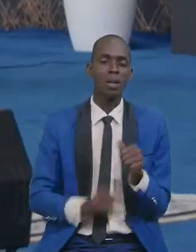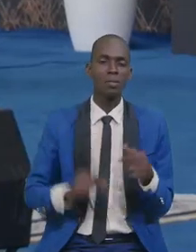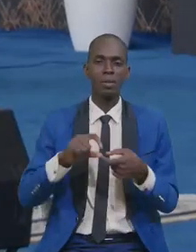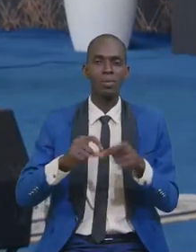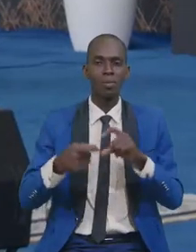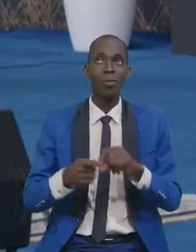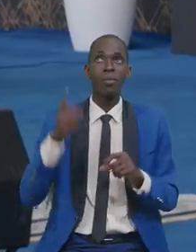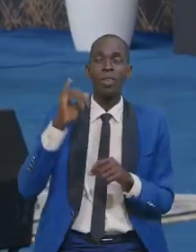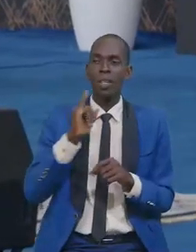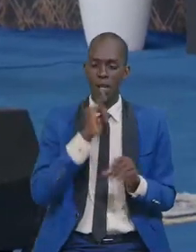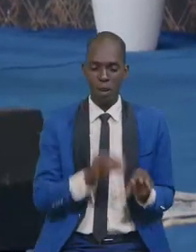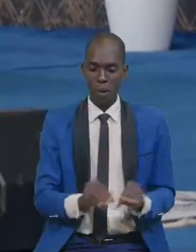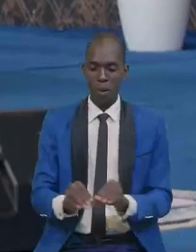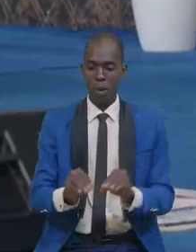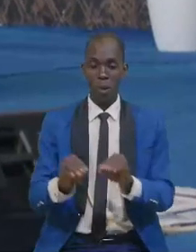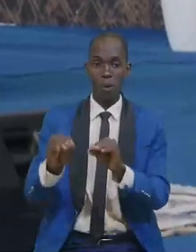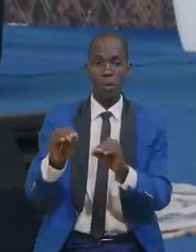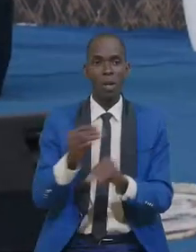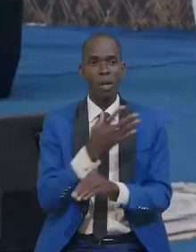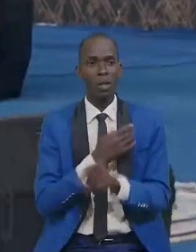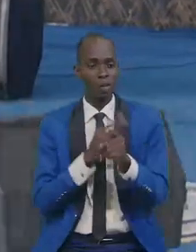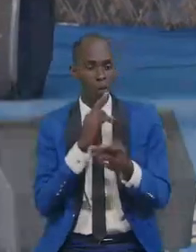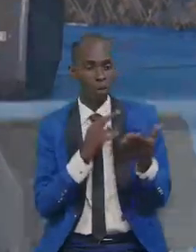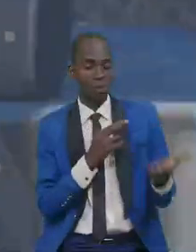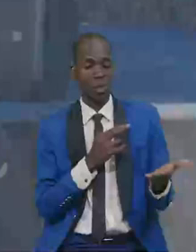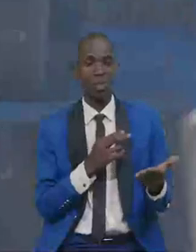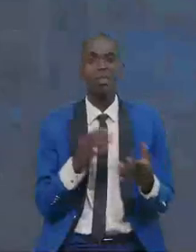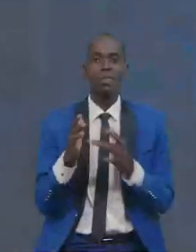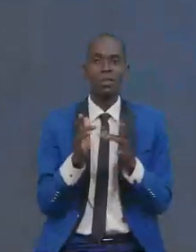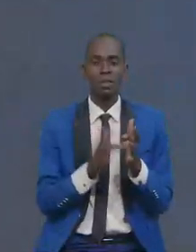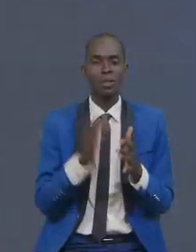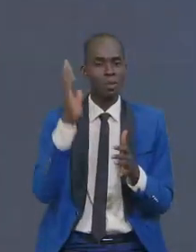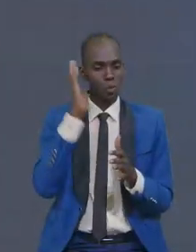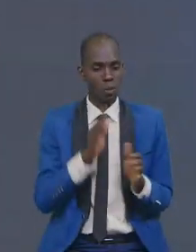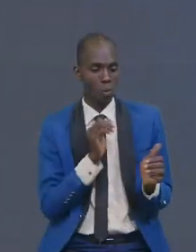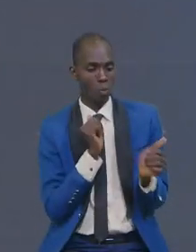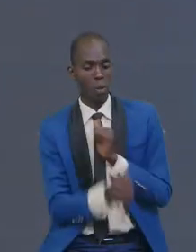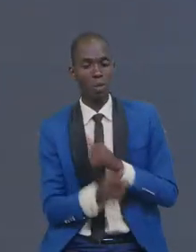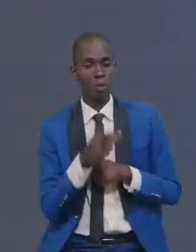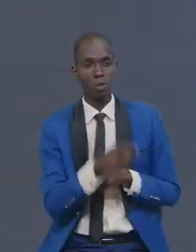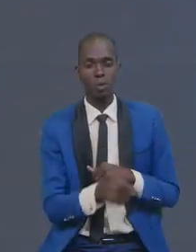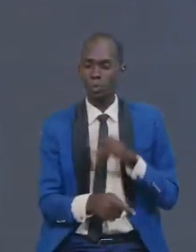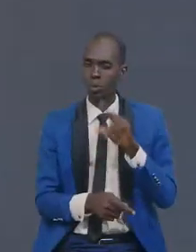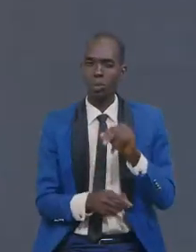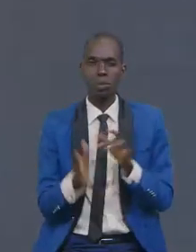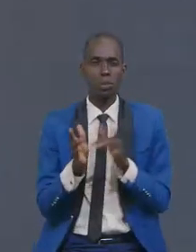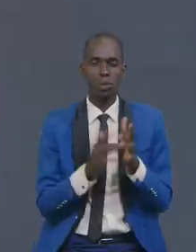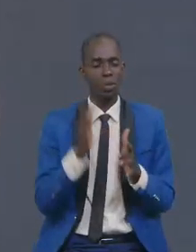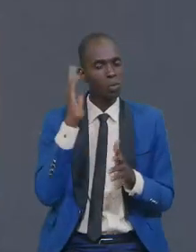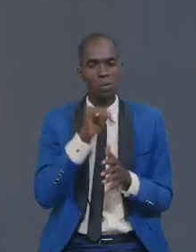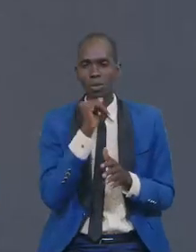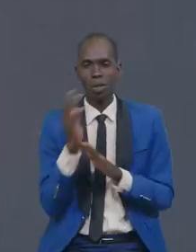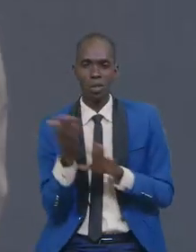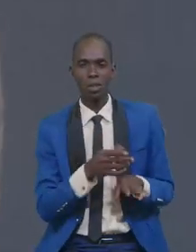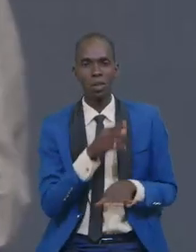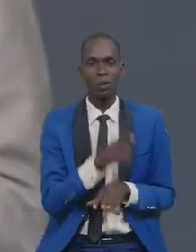les liens, c'est lui qui est en train de passer. Et je suis là, et il va dépasser, me laisser. Non, il ne va pas te dépasser. Ainsi donc,